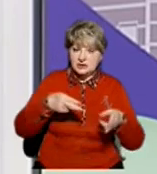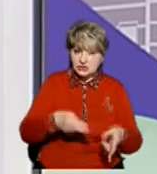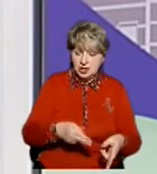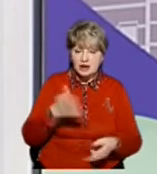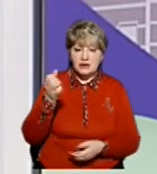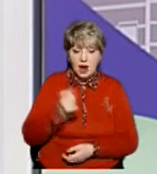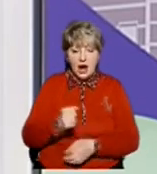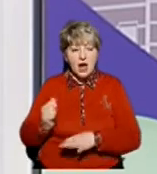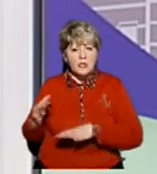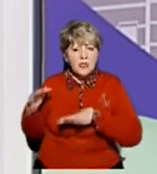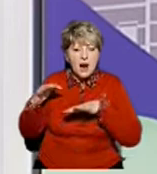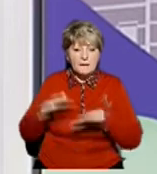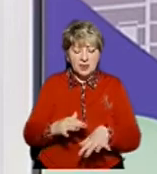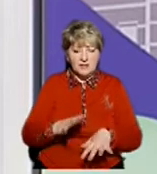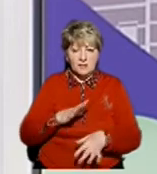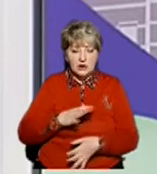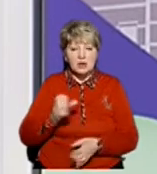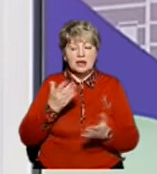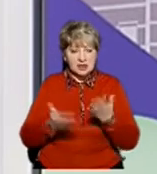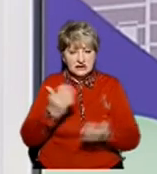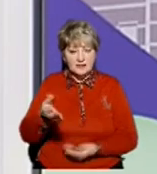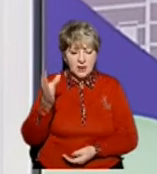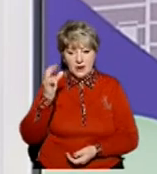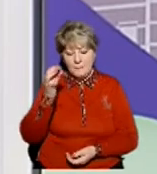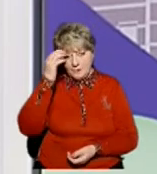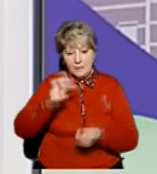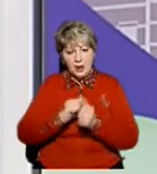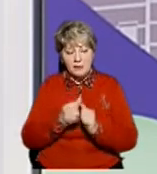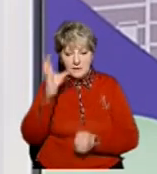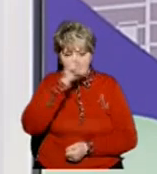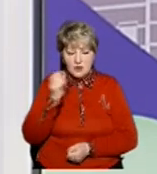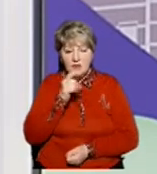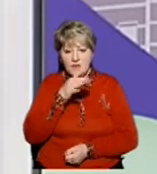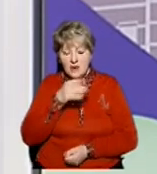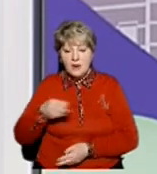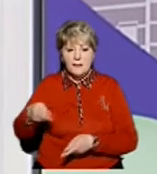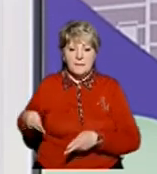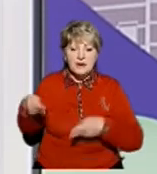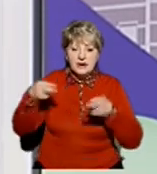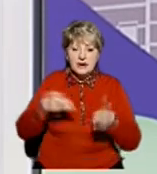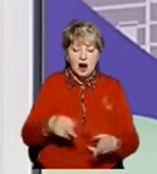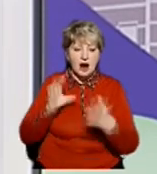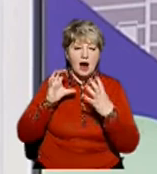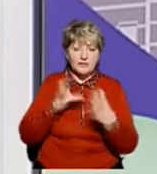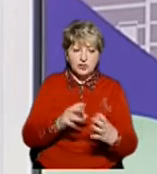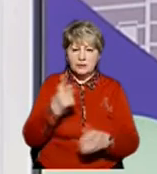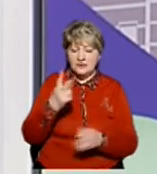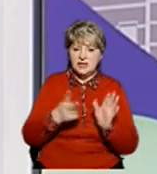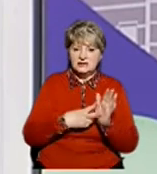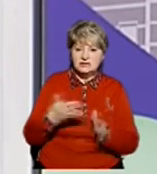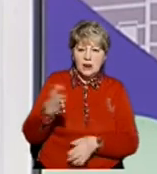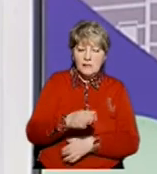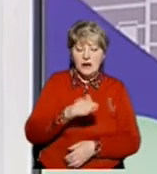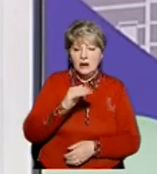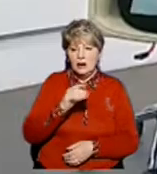ви пам'ятаєте, то це був, як правило, нічний більше час, приїжджали автобуси, по 27 автобусів людей,